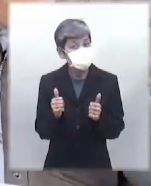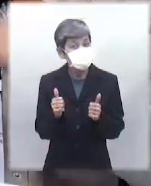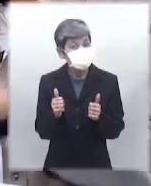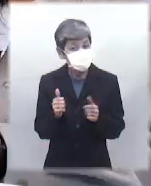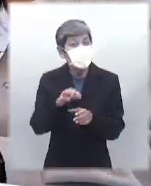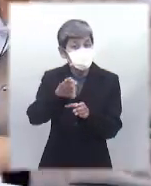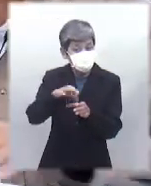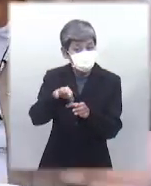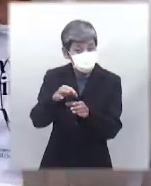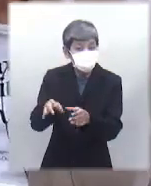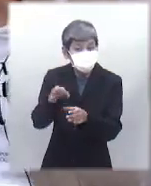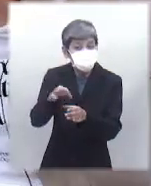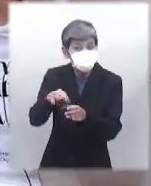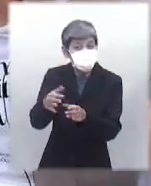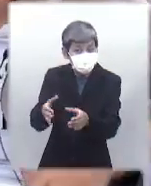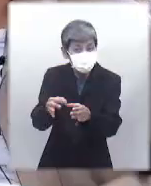นะ